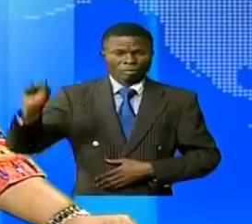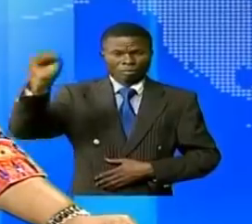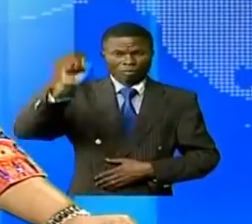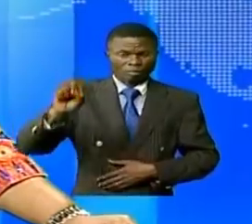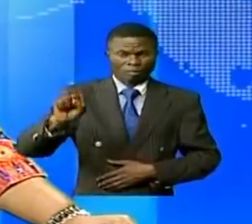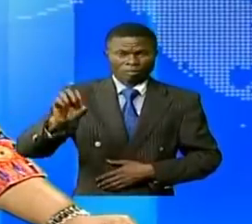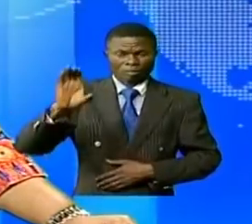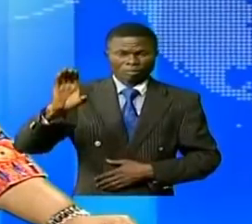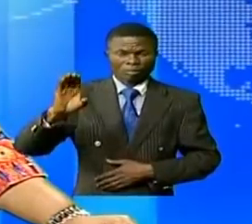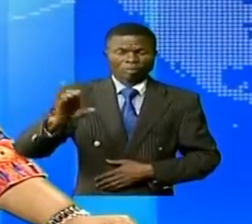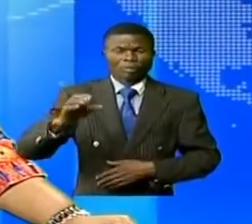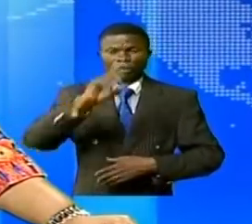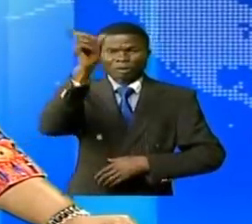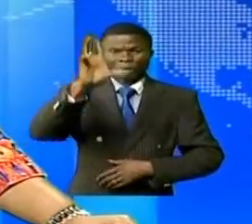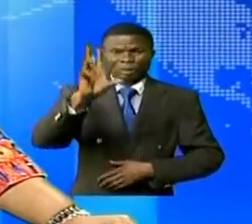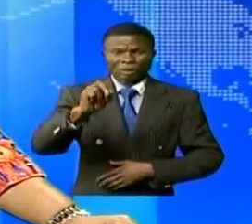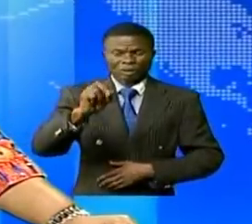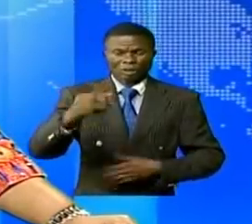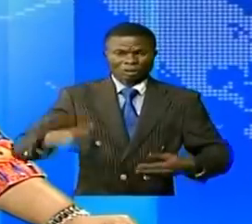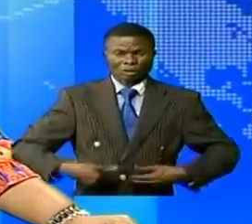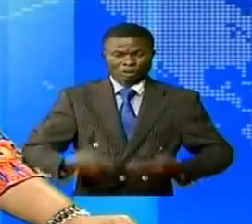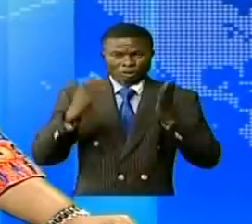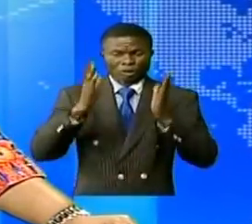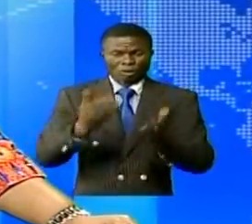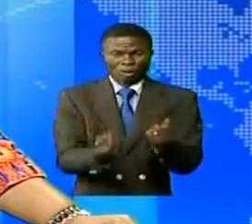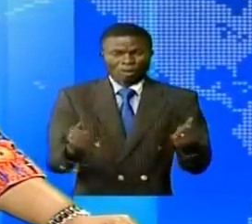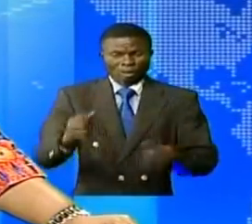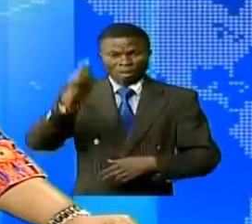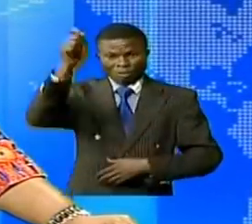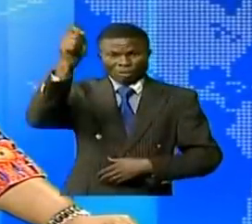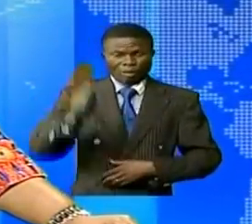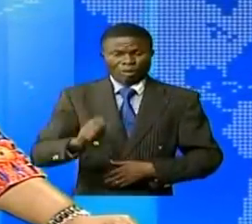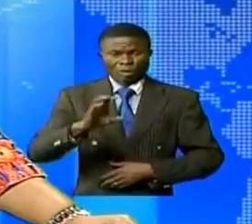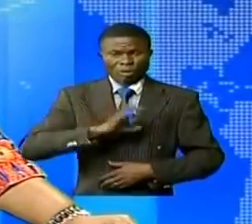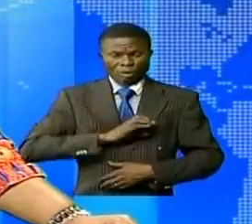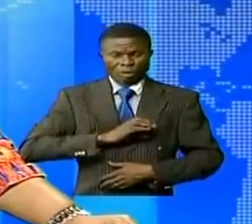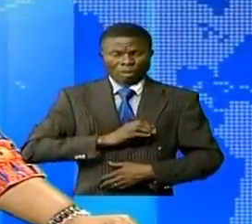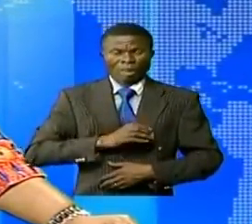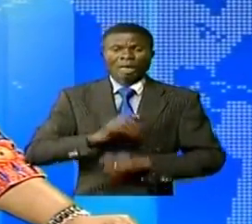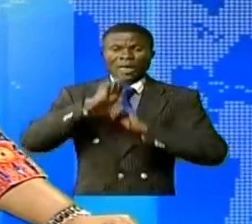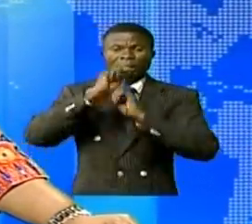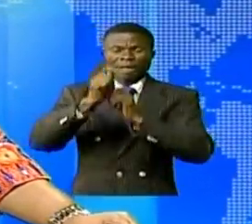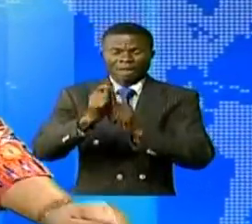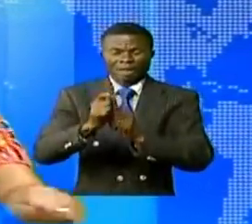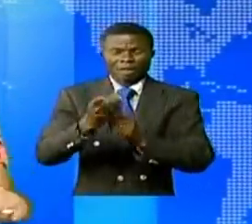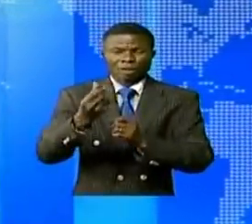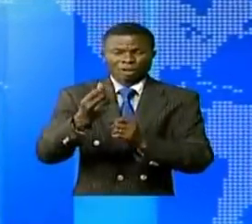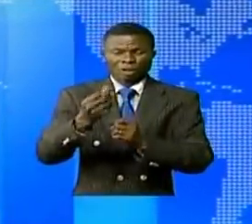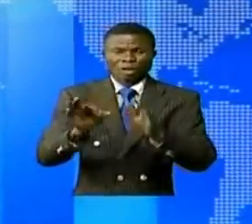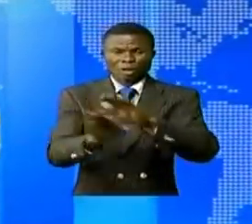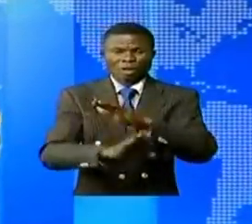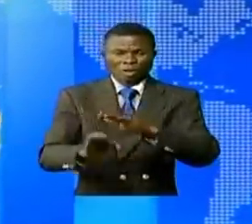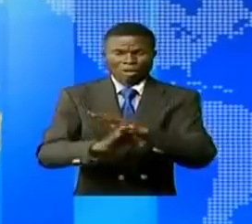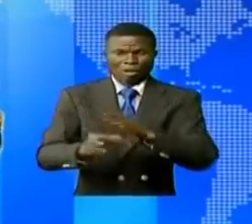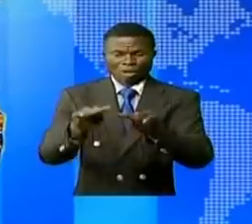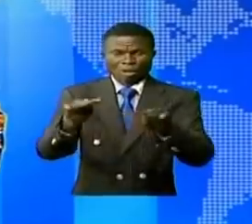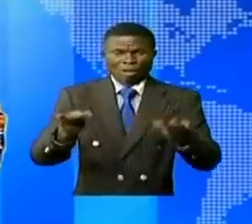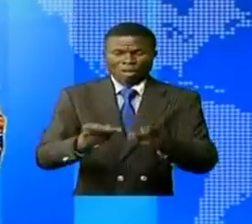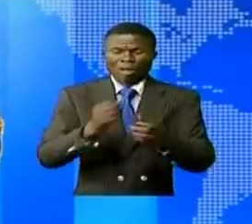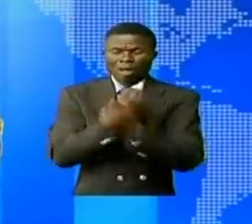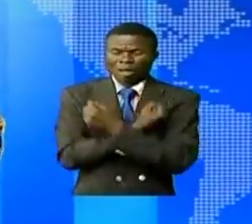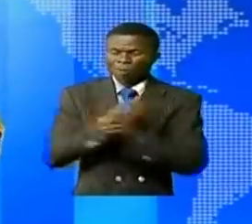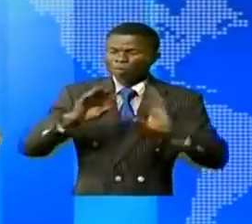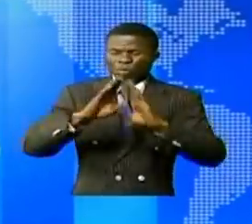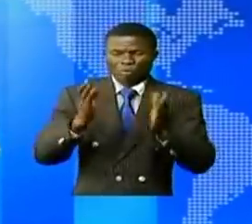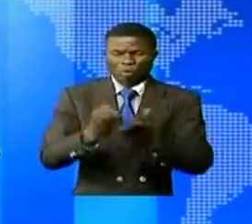jeunes étudiants, essentiellement enfants des militaires et des policiers, ont bénéficié de la bourse d'études de la Fondation Espace Solidarité pour tous.